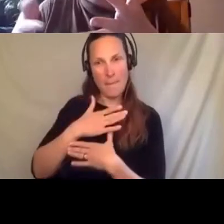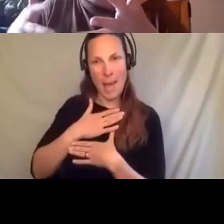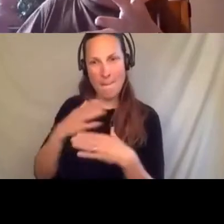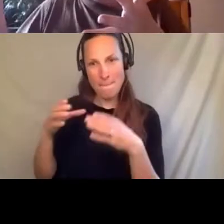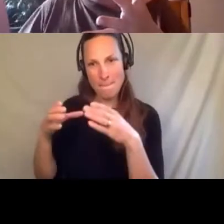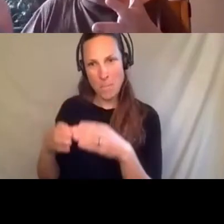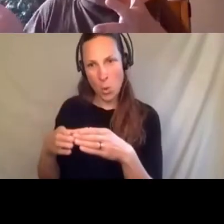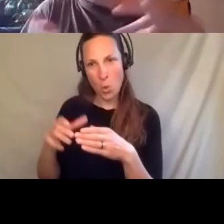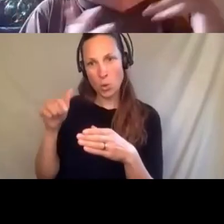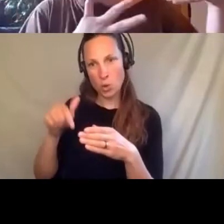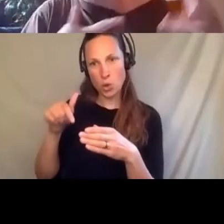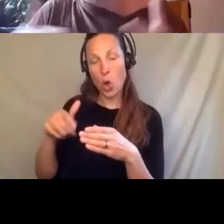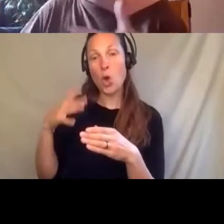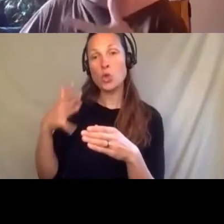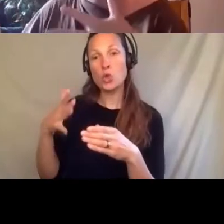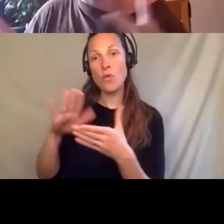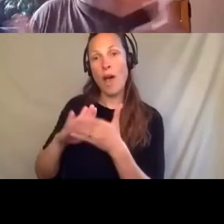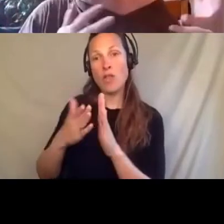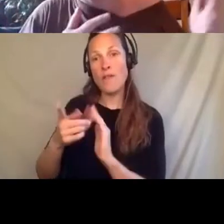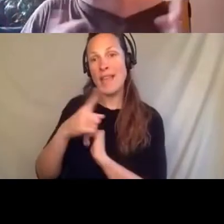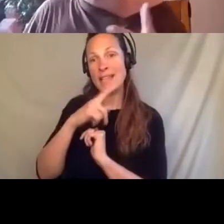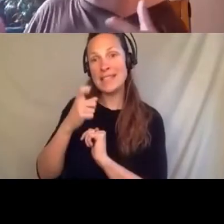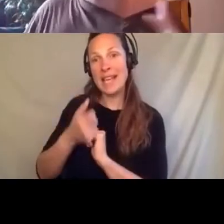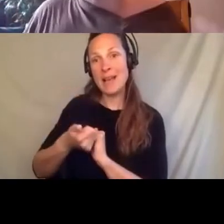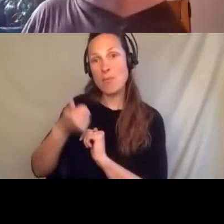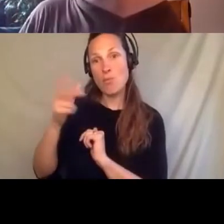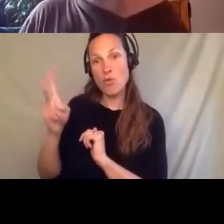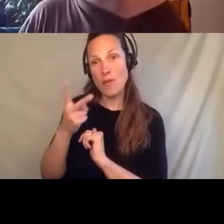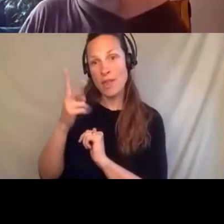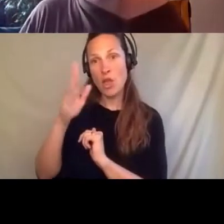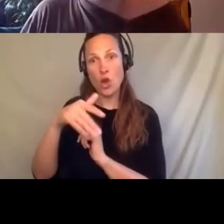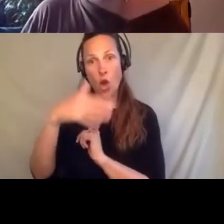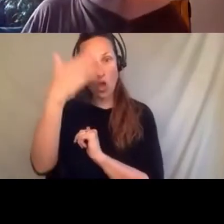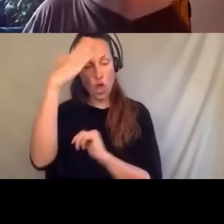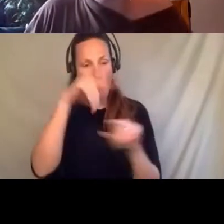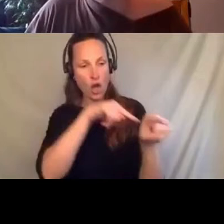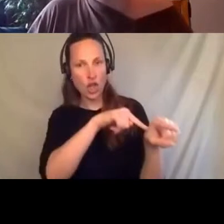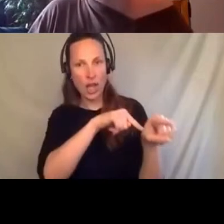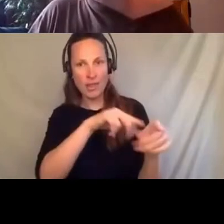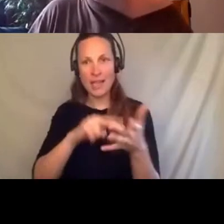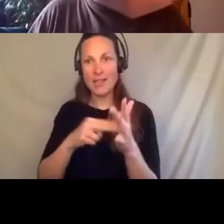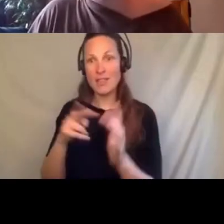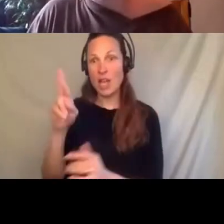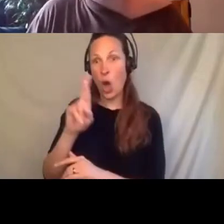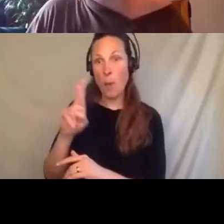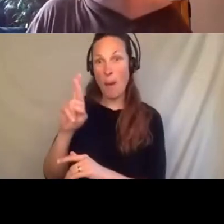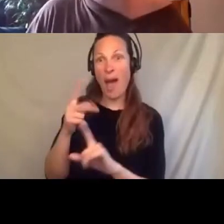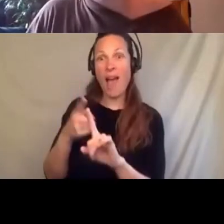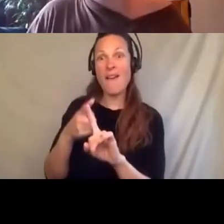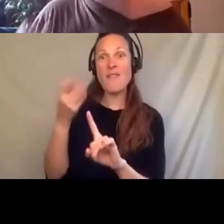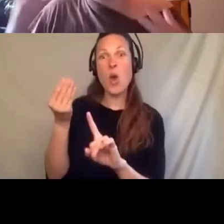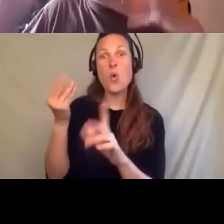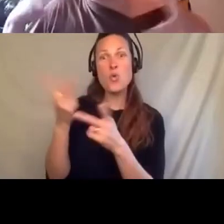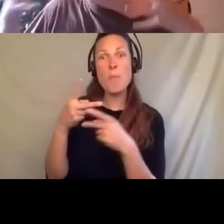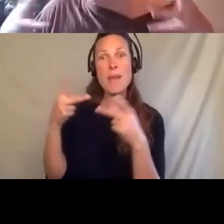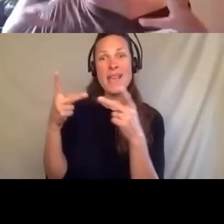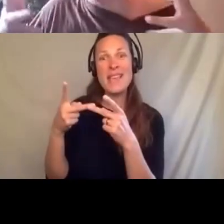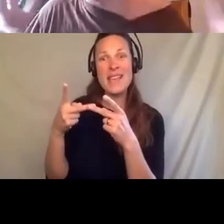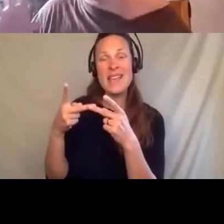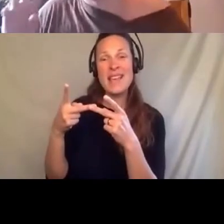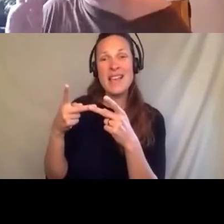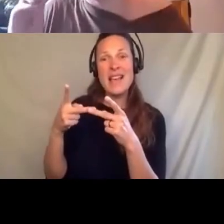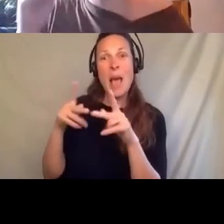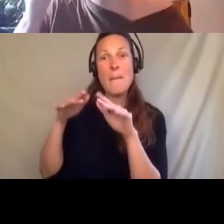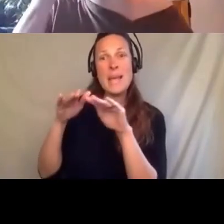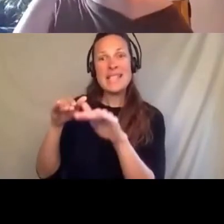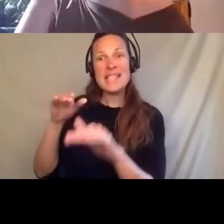dans un pot, il y a plus de chances que ça sèche rapidement. Donc, le romarin, tu sais, il vient de pays comme méditerranéens.